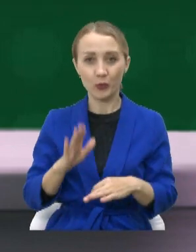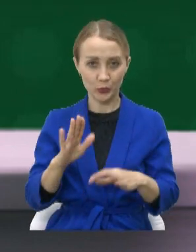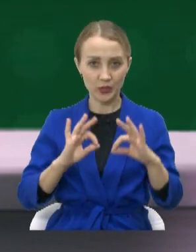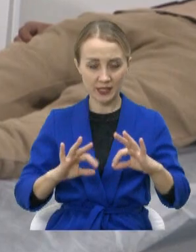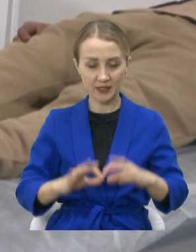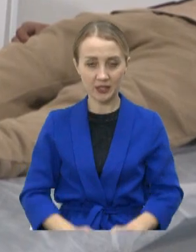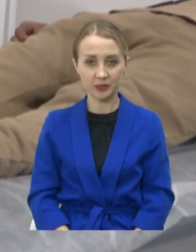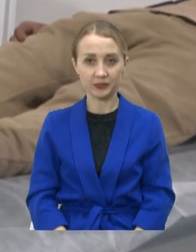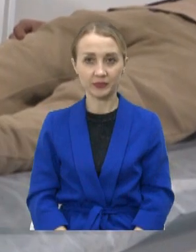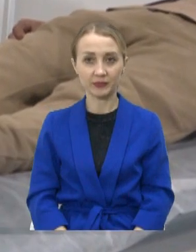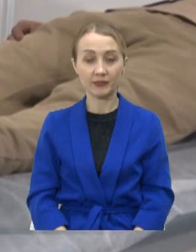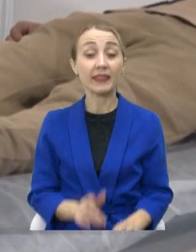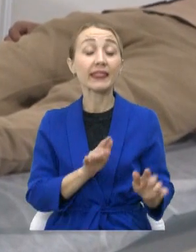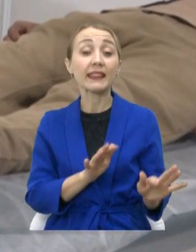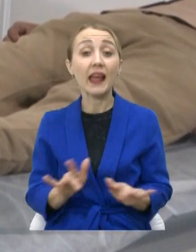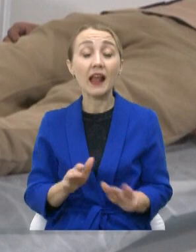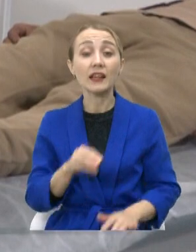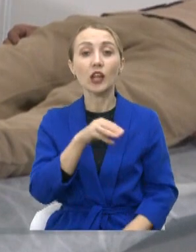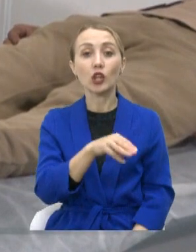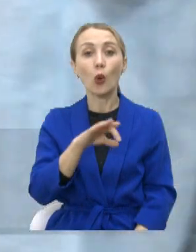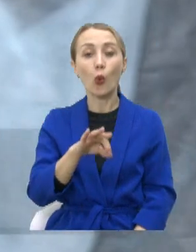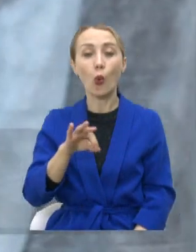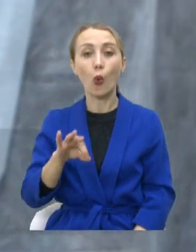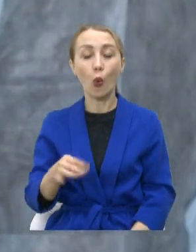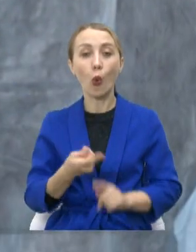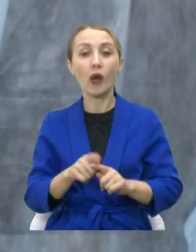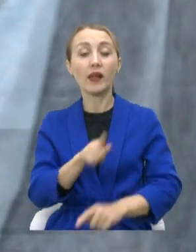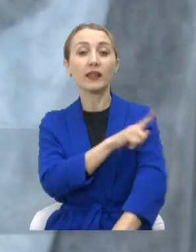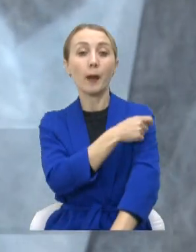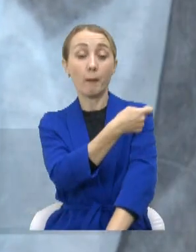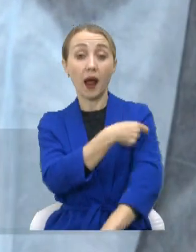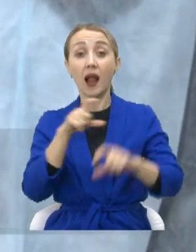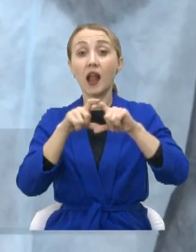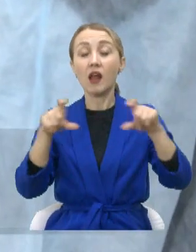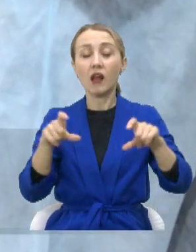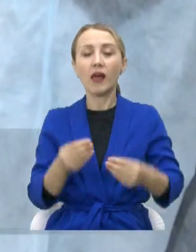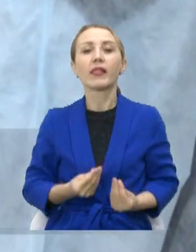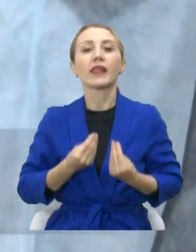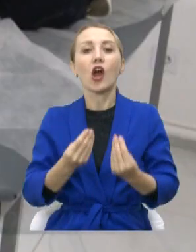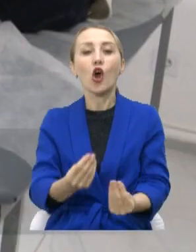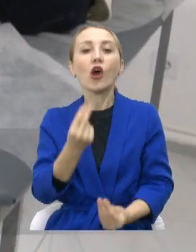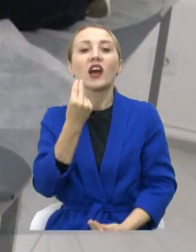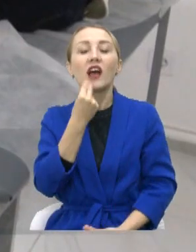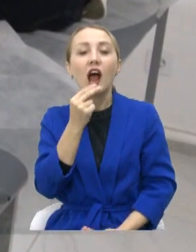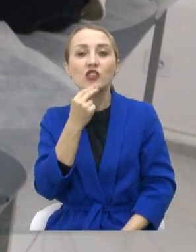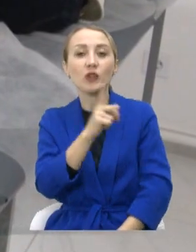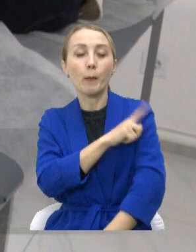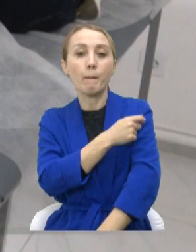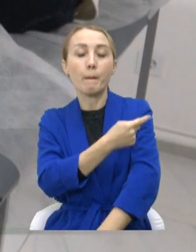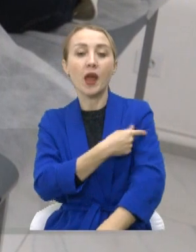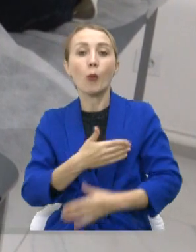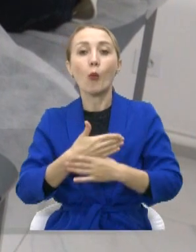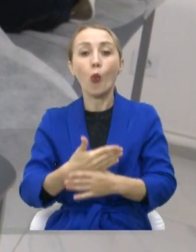коллега. Деятельность товарищества «Клиника эндохирургии» направлена на оказание качественной и доступной медицинской помощи